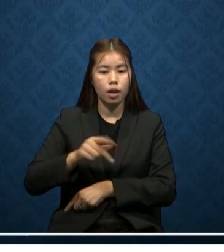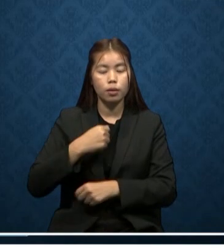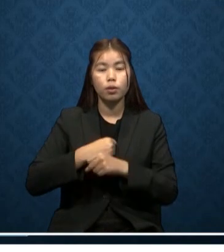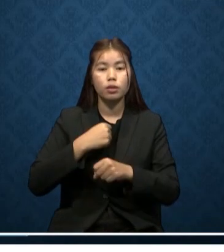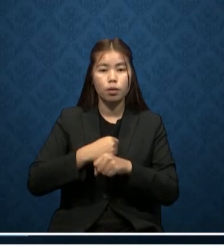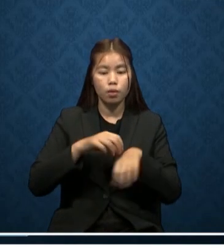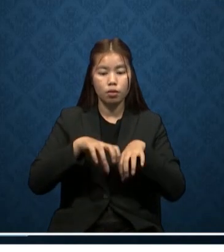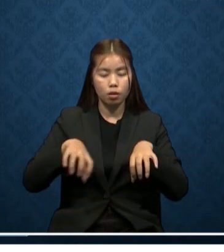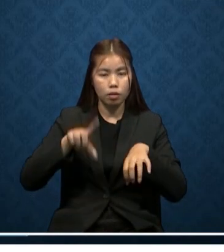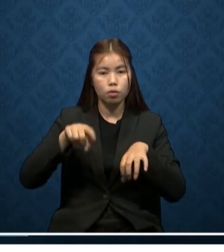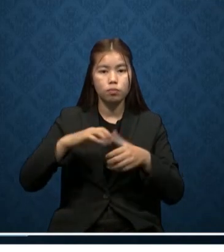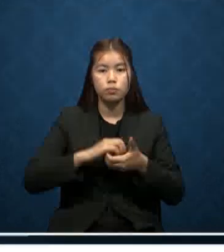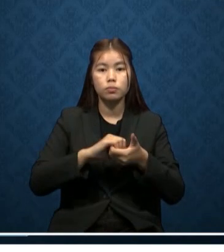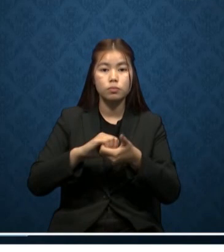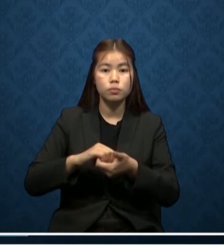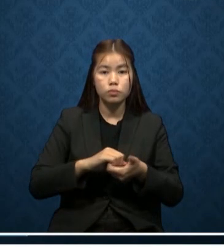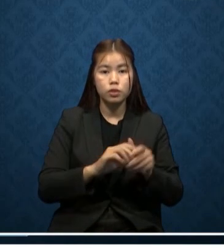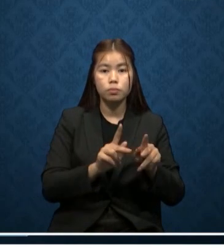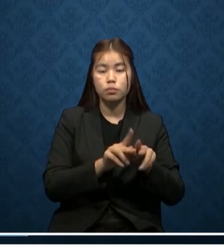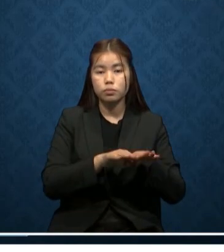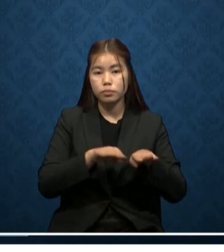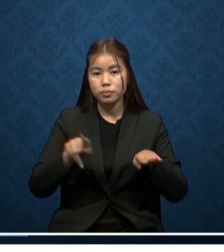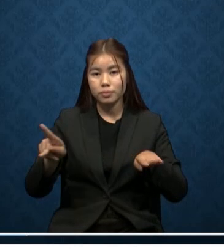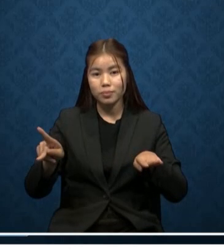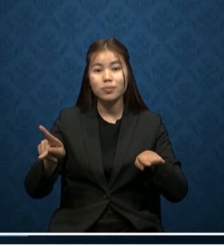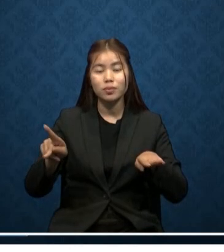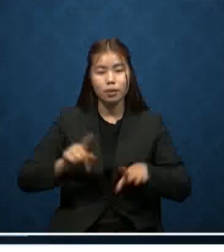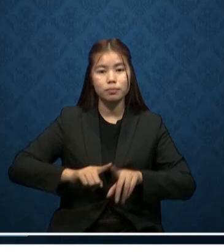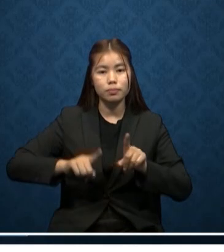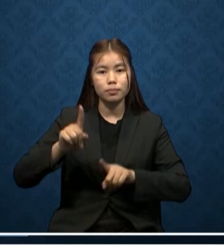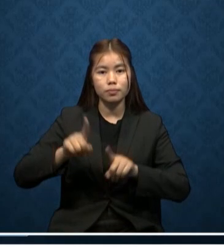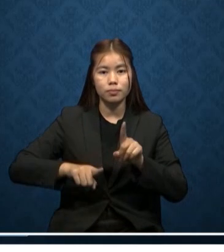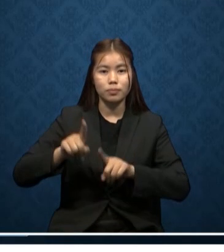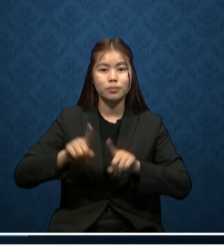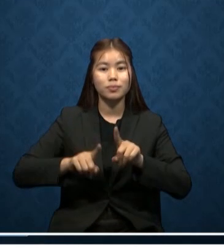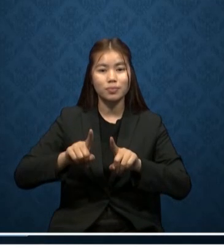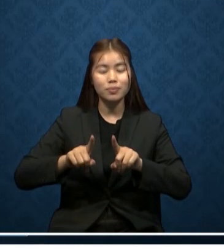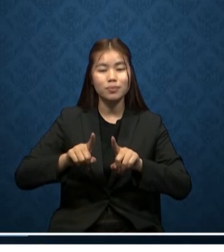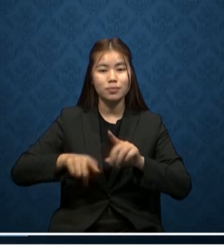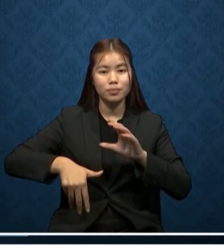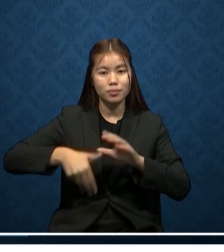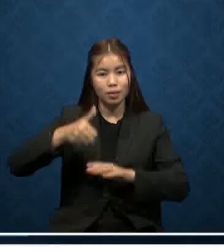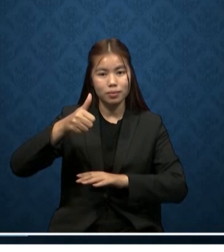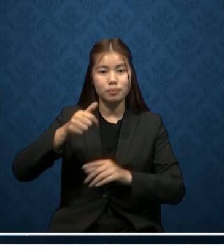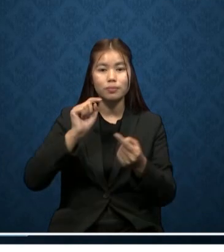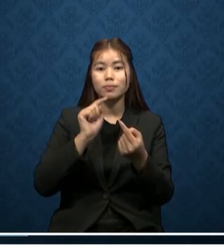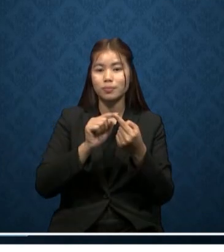โครงการที่สอคล้องหลักเกณฑ์โดยมีหลักเกณฑ์การประเมินผลโครงการที่บรรลุพ่อให